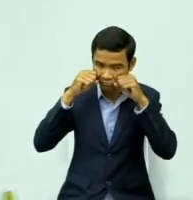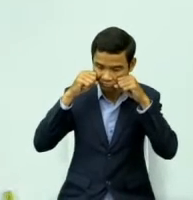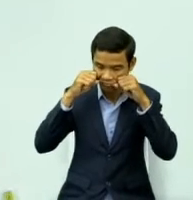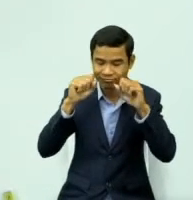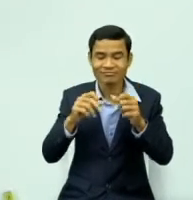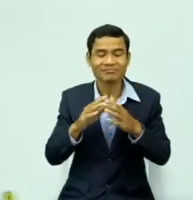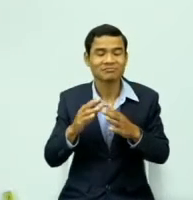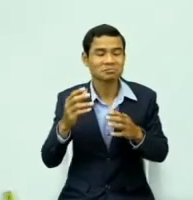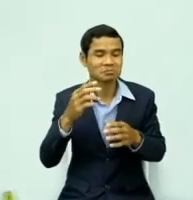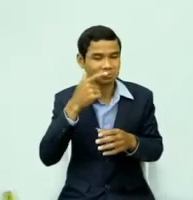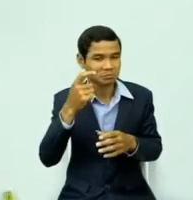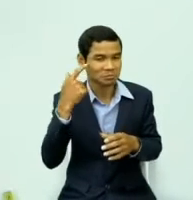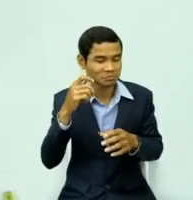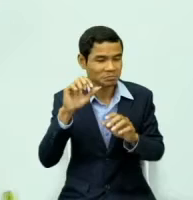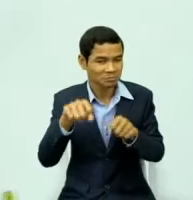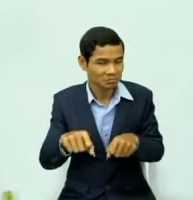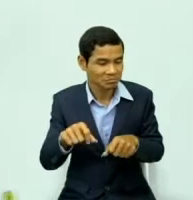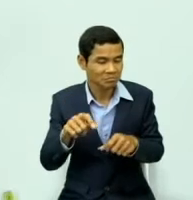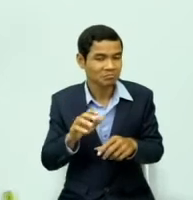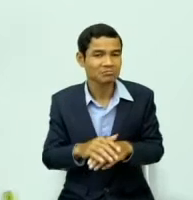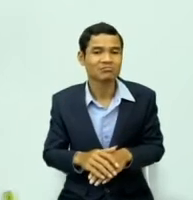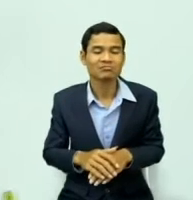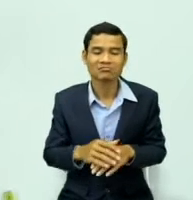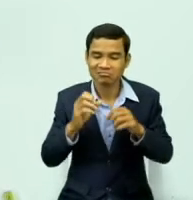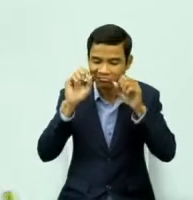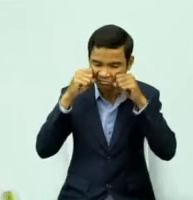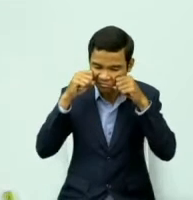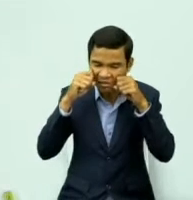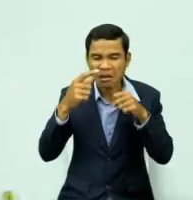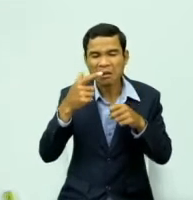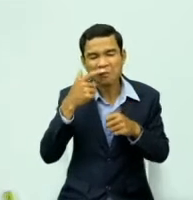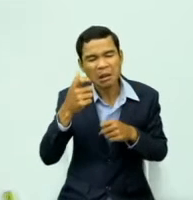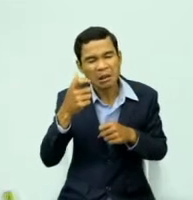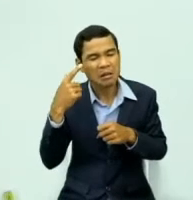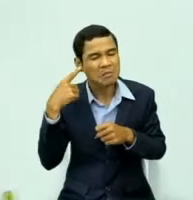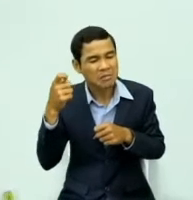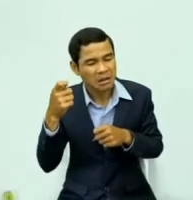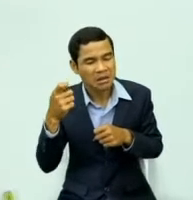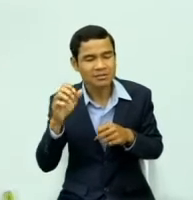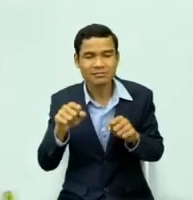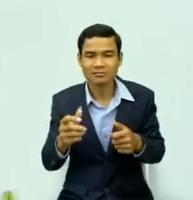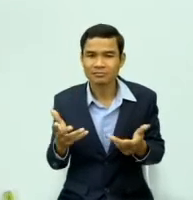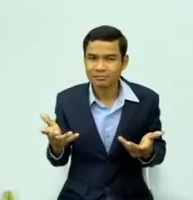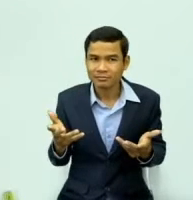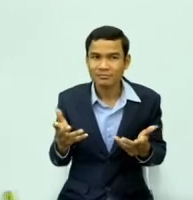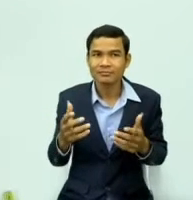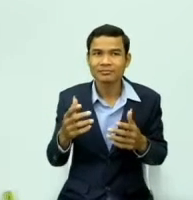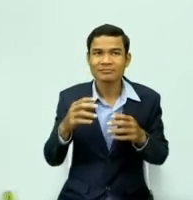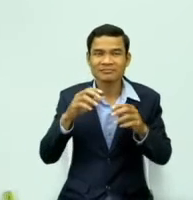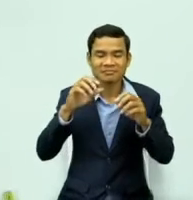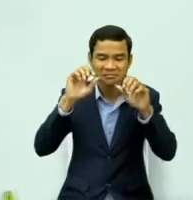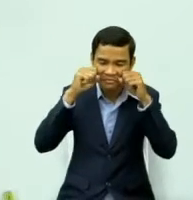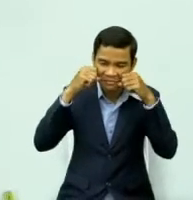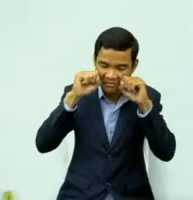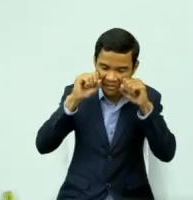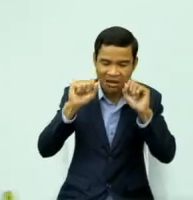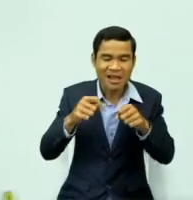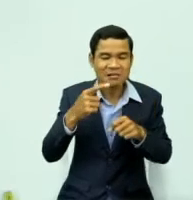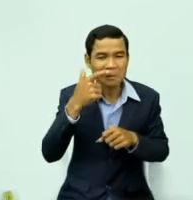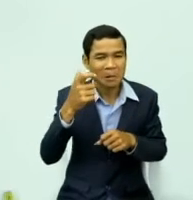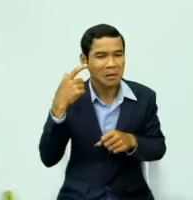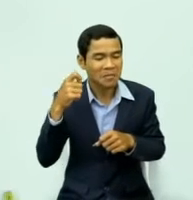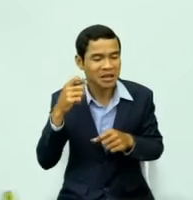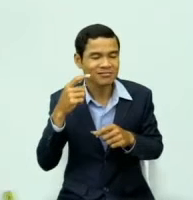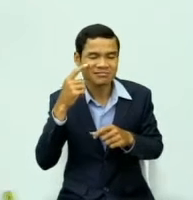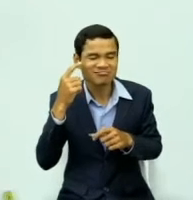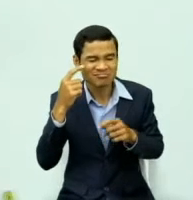để tế con chà chấm phúc con lo rồi bà nè cứu ta con cua nghe ngọ đã bồng một đài tế